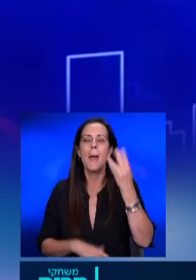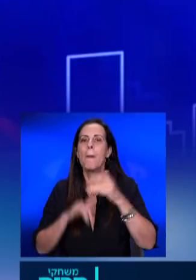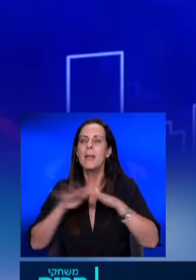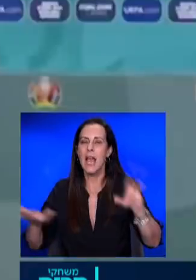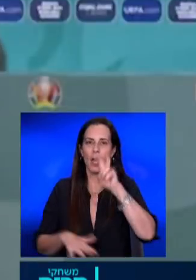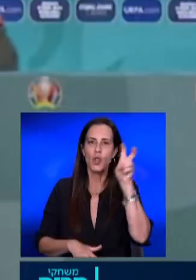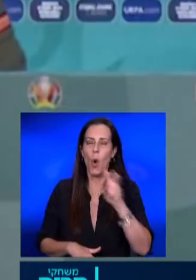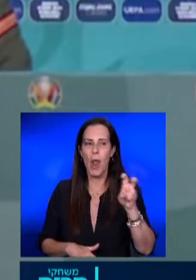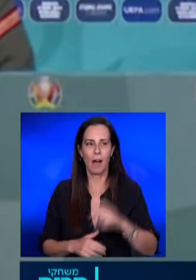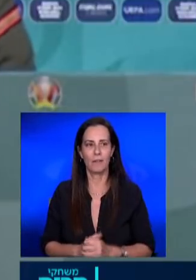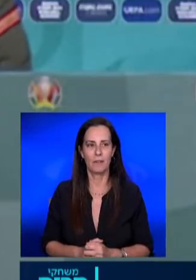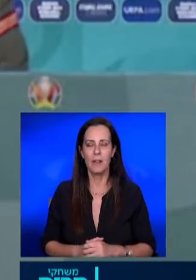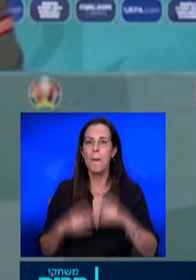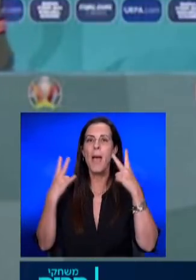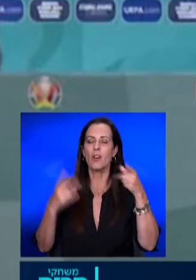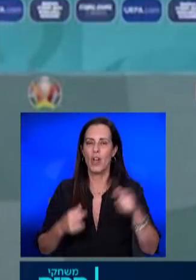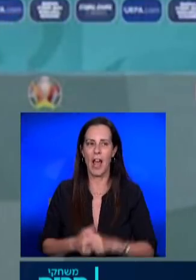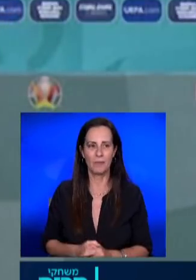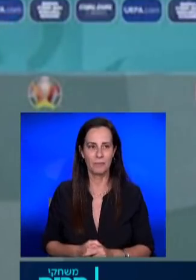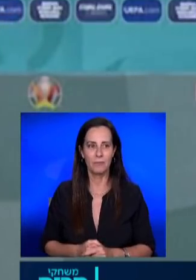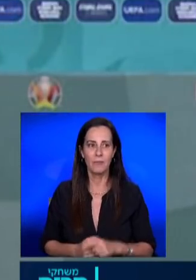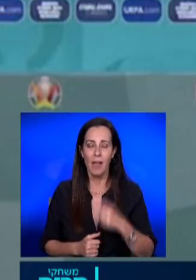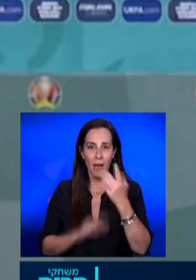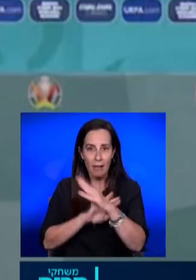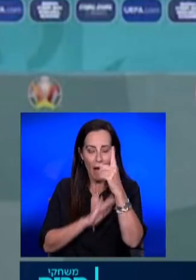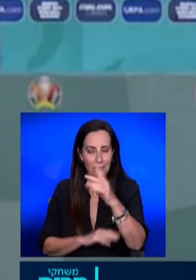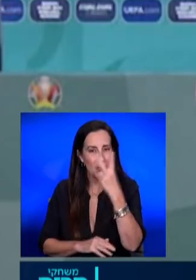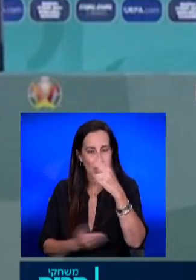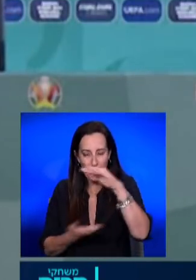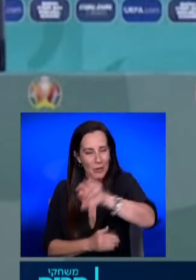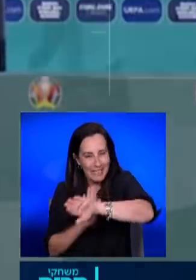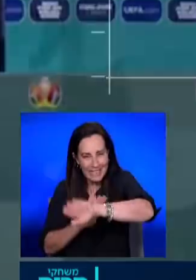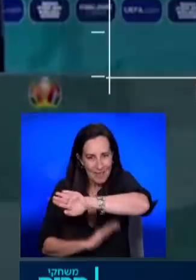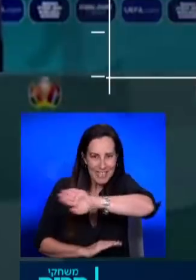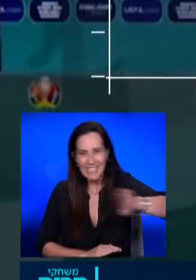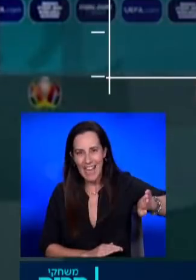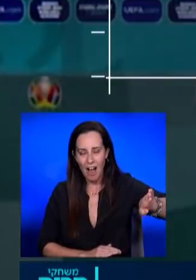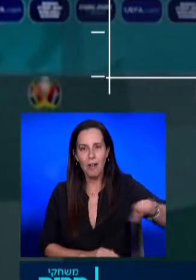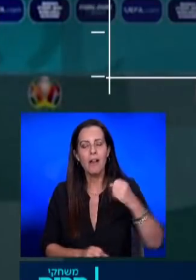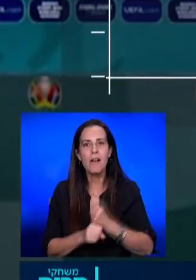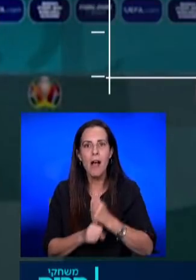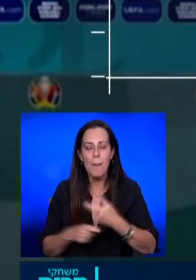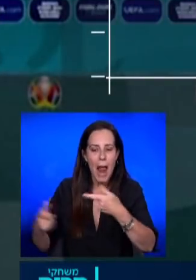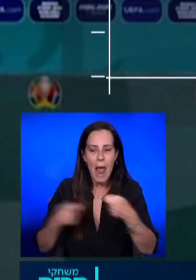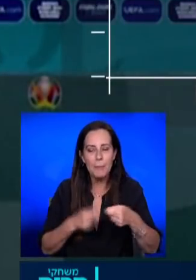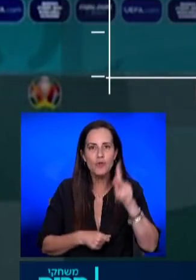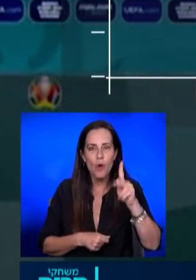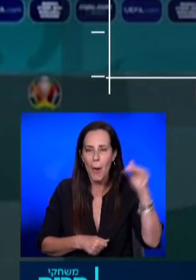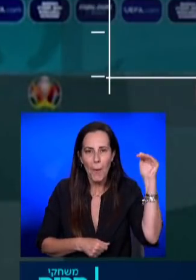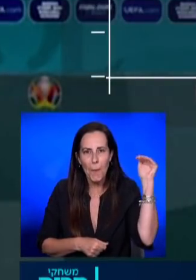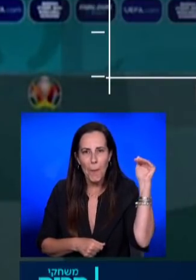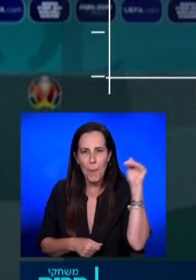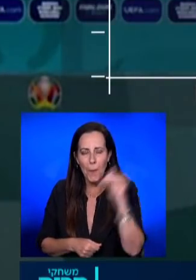de dólares em valor de mercado. כן, יד אחת שהזיזה שני בקבוקים גרמה למניית קוקה-קולה לצנוח